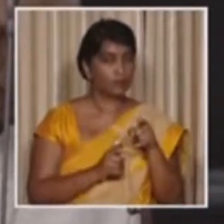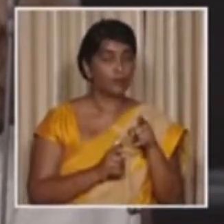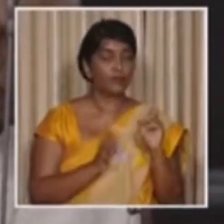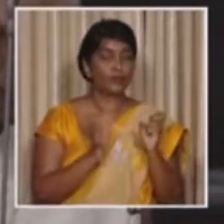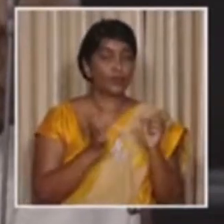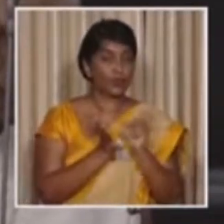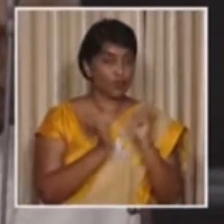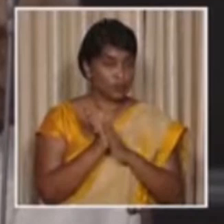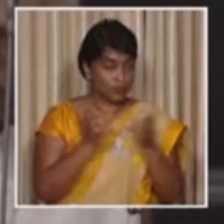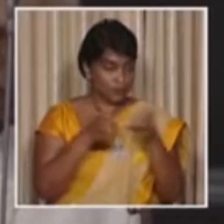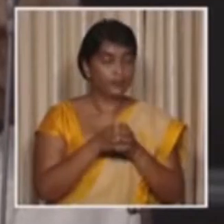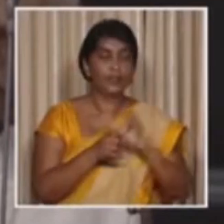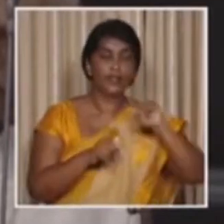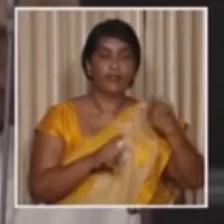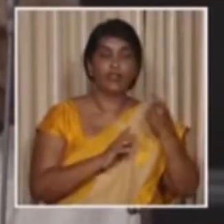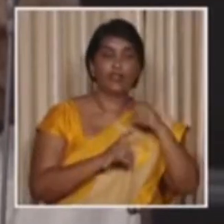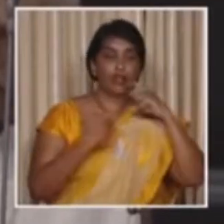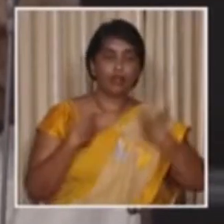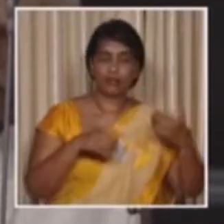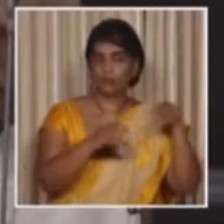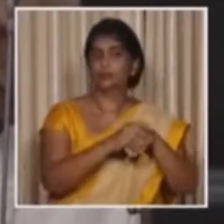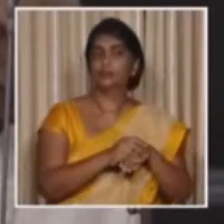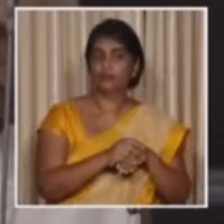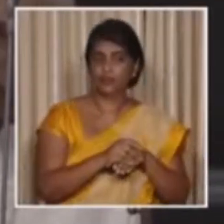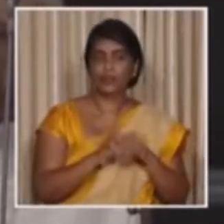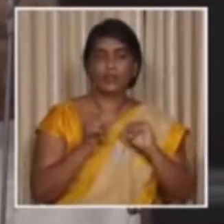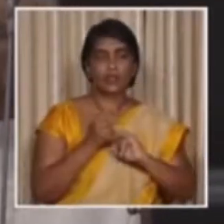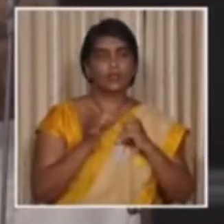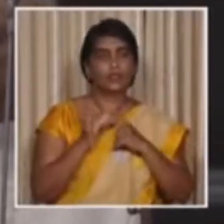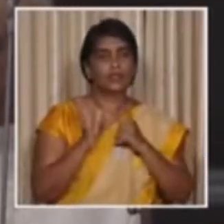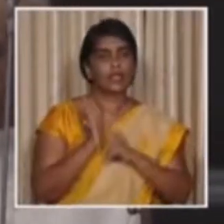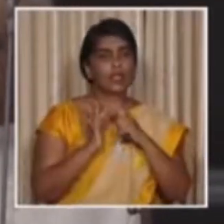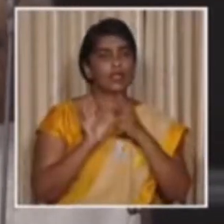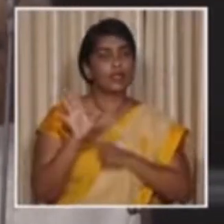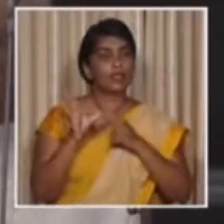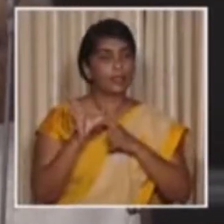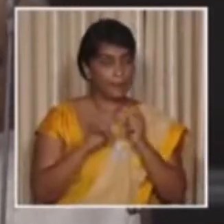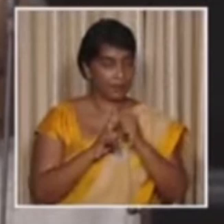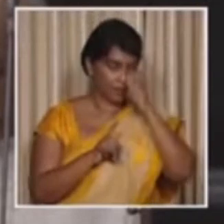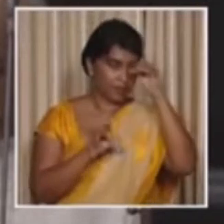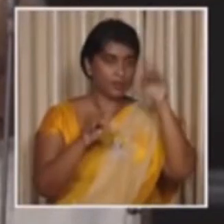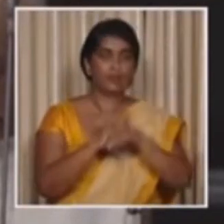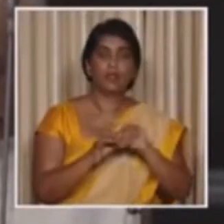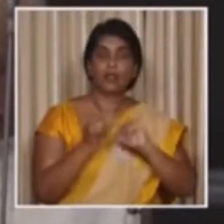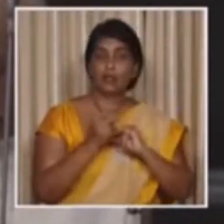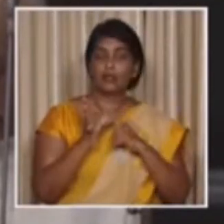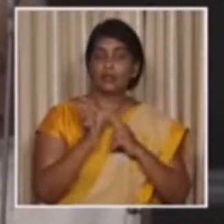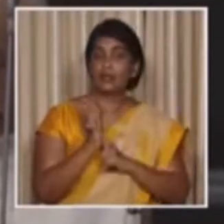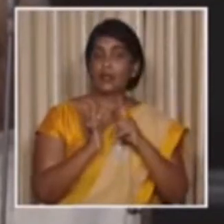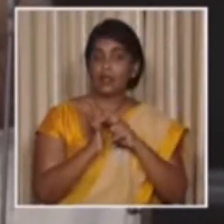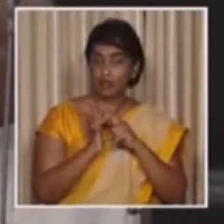ගිහින් ඒ වෙනුවට වෙන නීතිඥෙක් තියාගෙන සාලිය පීරිස් මෑතුමව තියාගත්තා. දැන් සාලිය පීරිස්